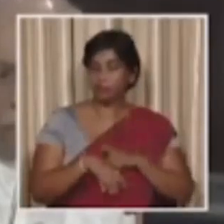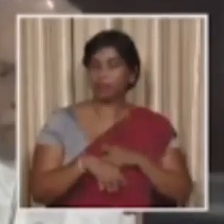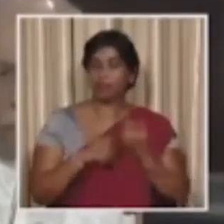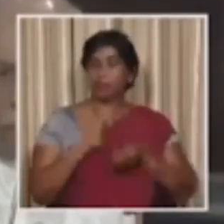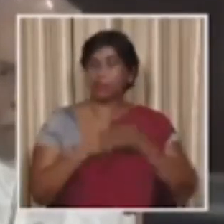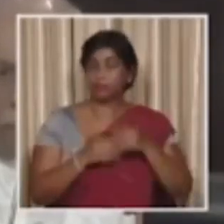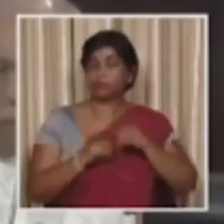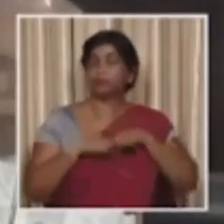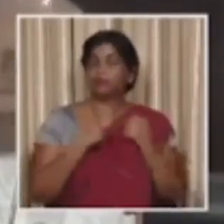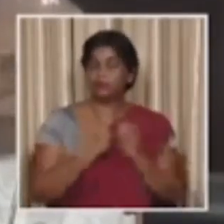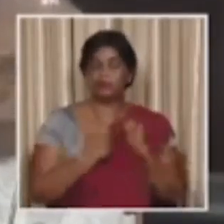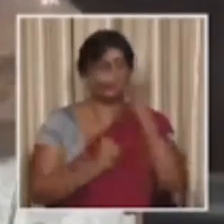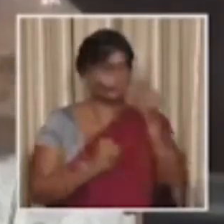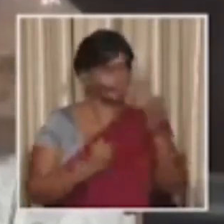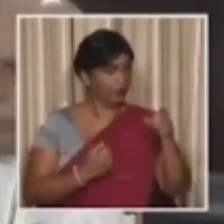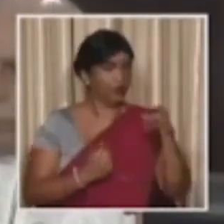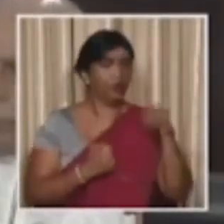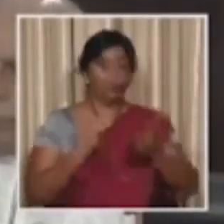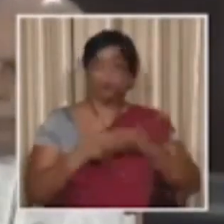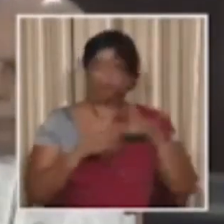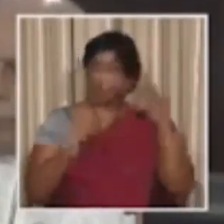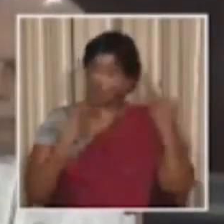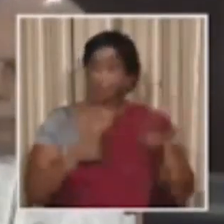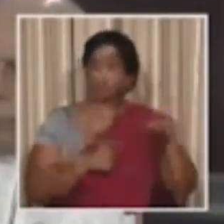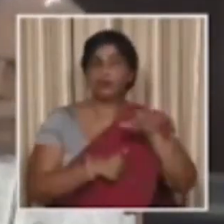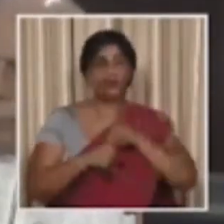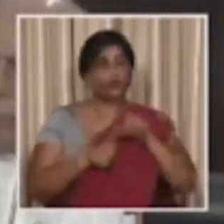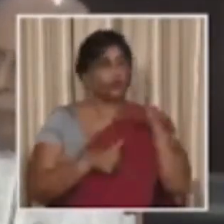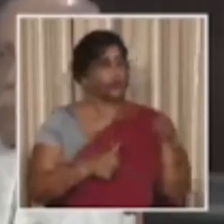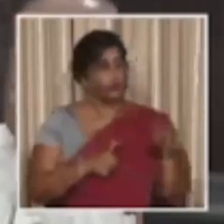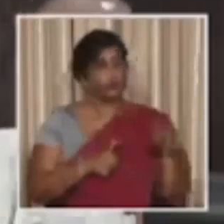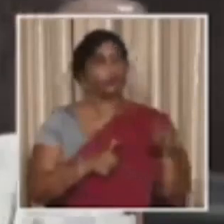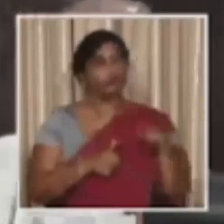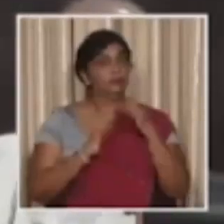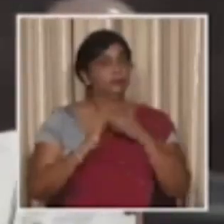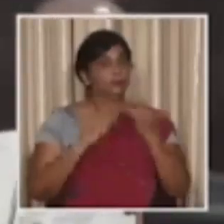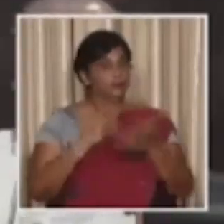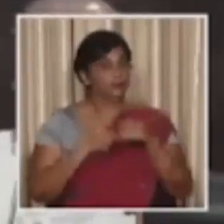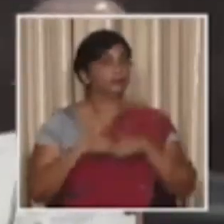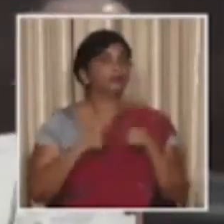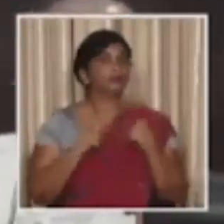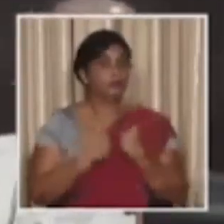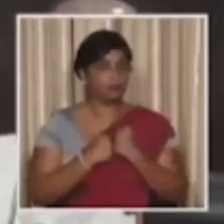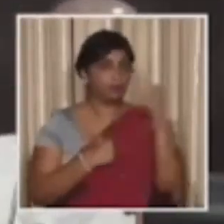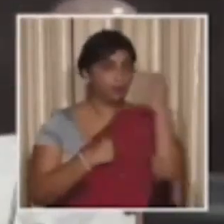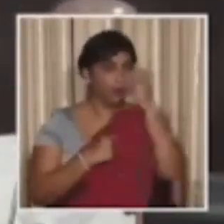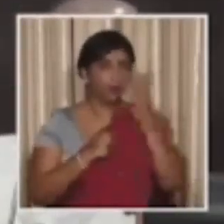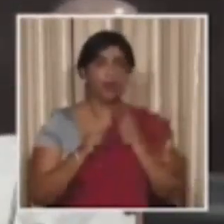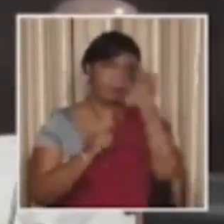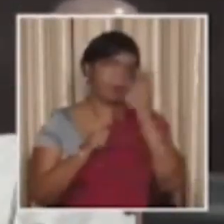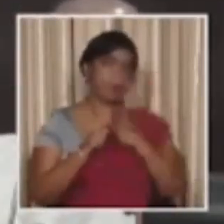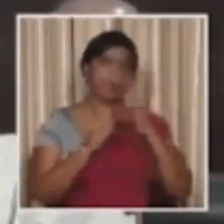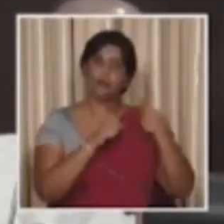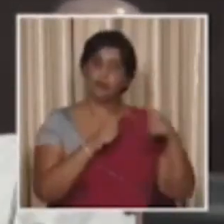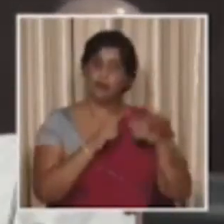අපි ඉදිකිරීමේ සමාගම වෙත ලබා දෙනවා ඉදිකිරීමෙන් පසු එම ආයතනය විසින් ඉදිකිරීමේ සමාගමට මාසික කුලී